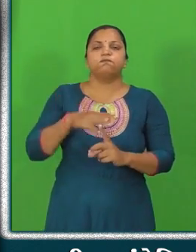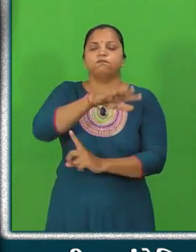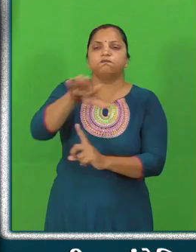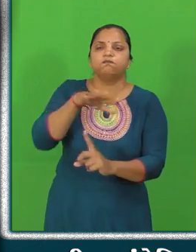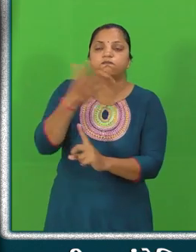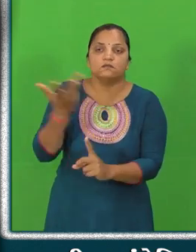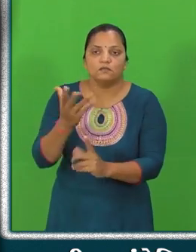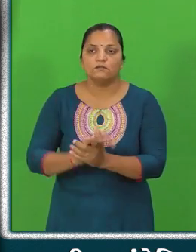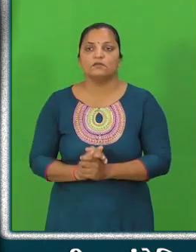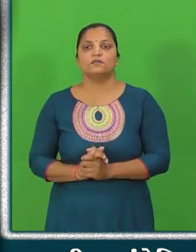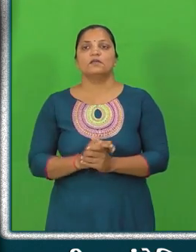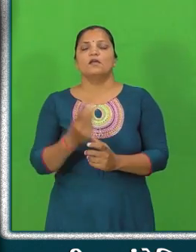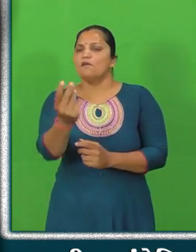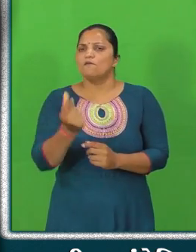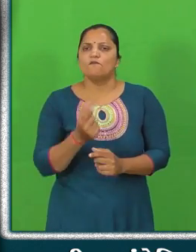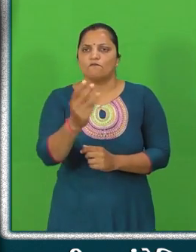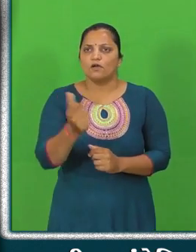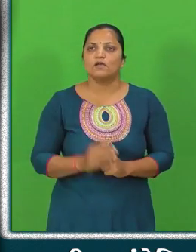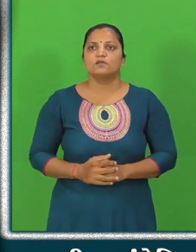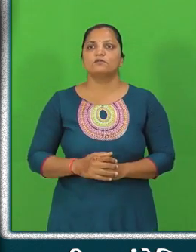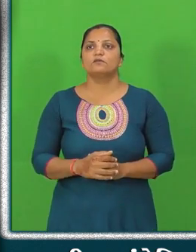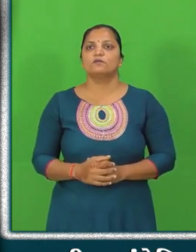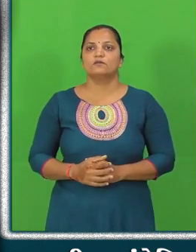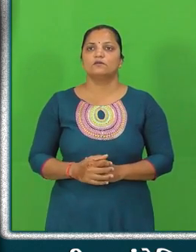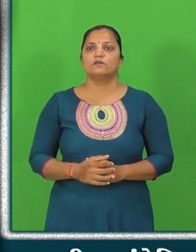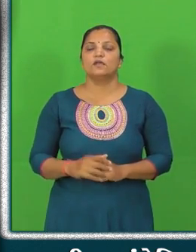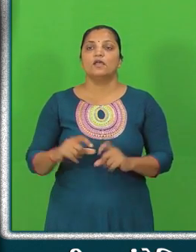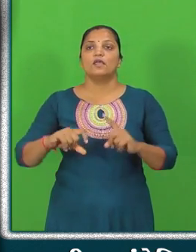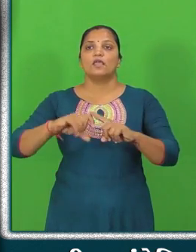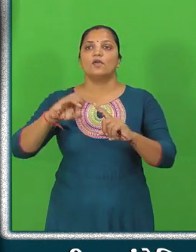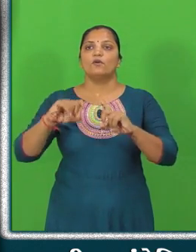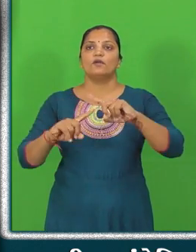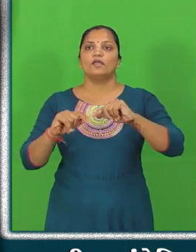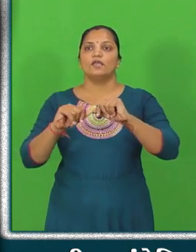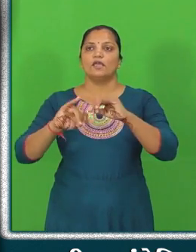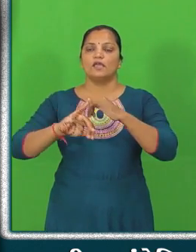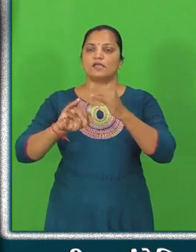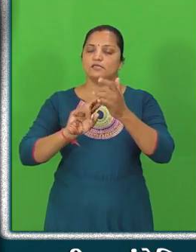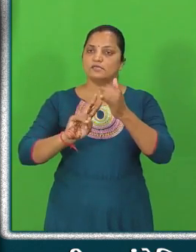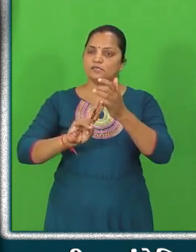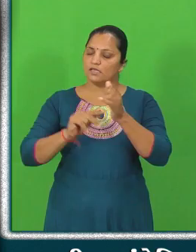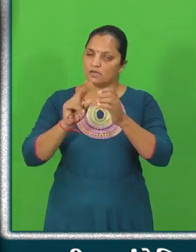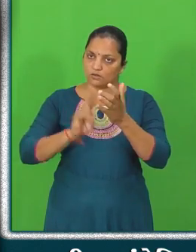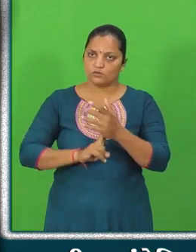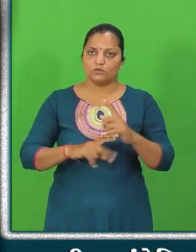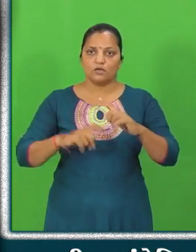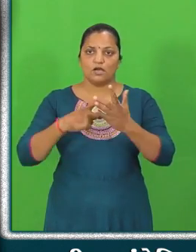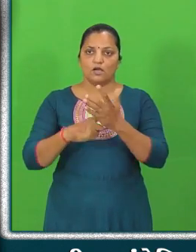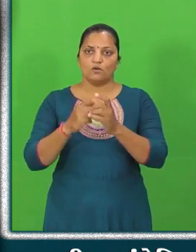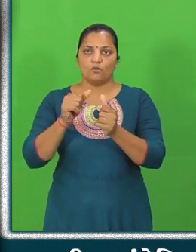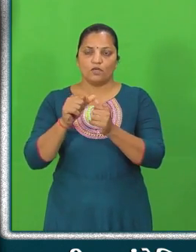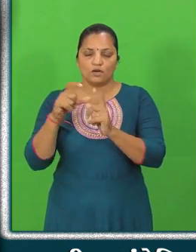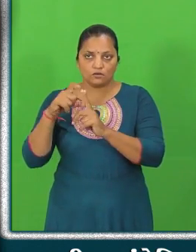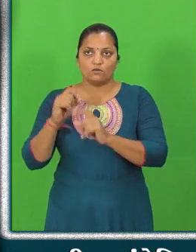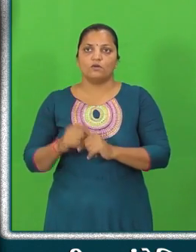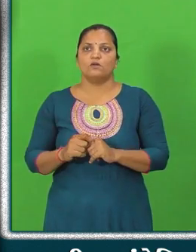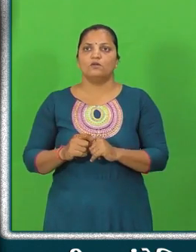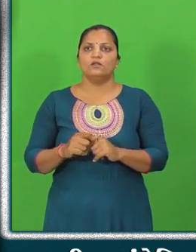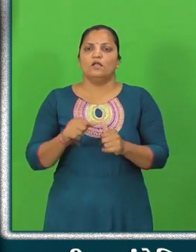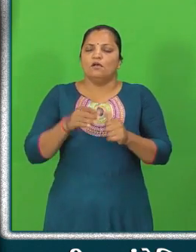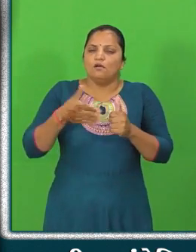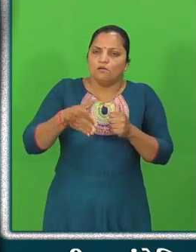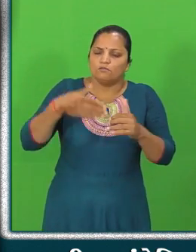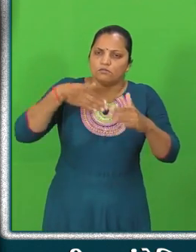પરિસ્થિતિમાં હશે. ઝડપથી ઝડપથી, પંશીલ વિદ્યાલય કટોસણ રોડ, વેરી ગુડ. અમદાવાદ ગ્રામ્ય વિસ્તારનો